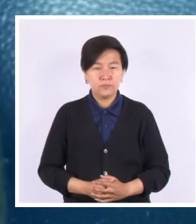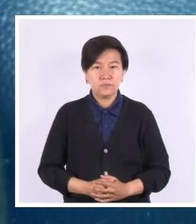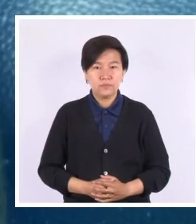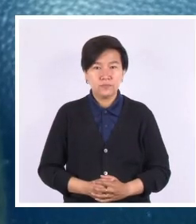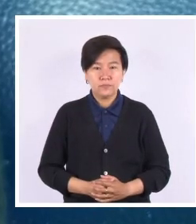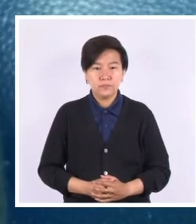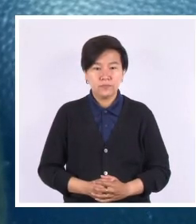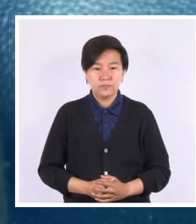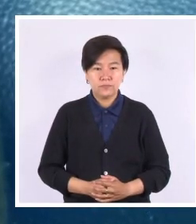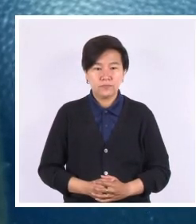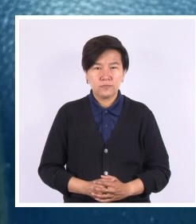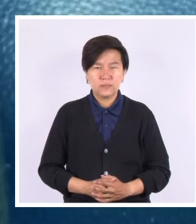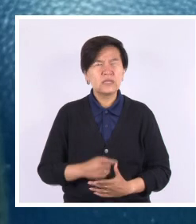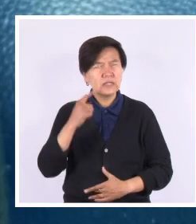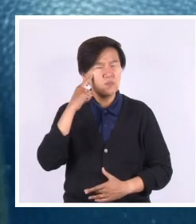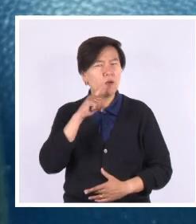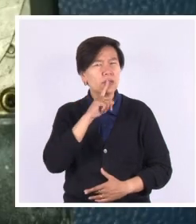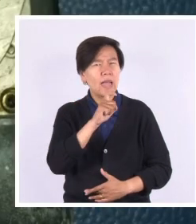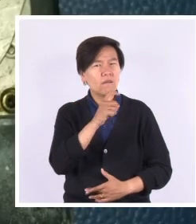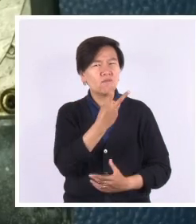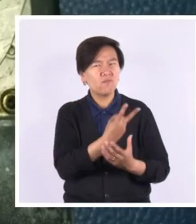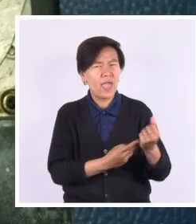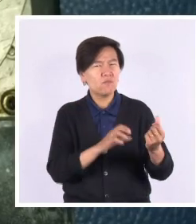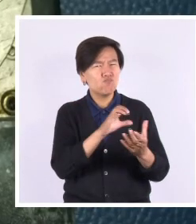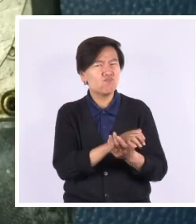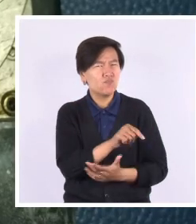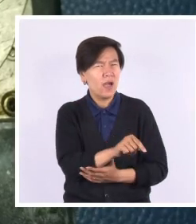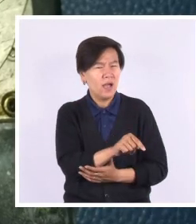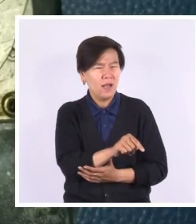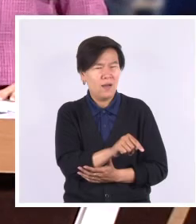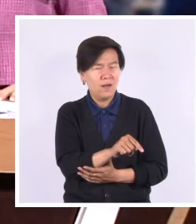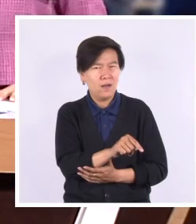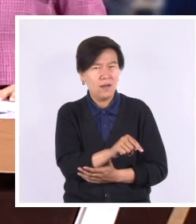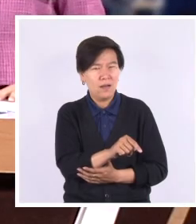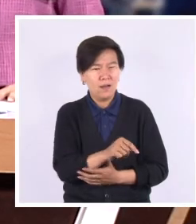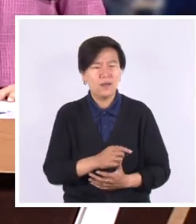ธอดูเสียก่อน เมียหรือเปล่า เมียติด คนก็สงสัยเมียหรือเปล่า